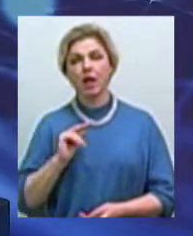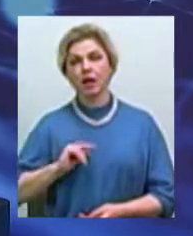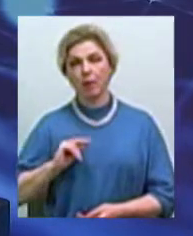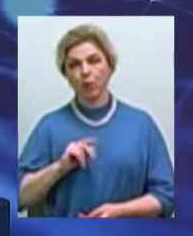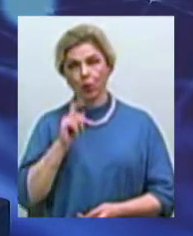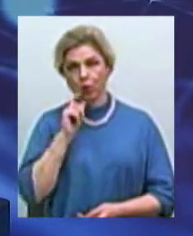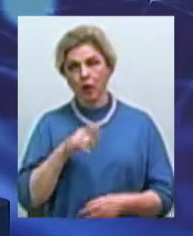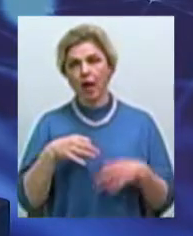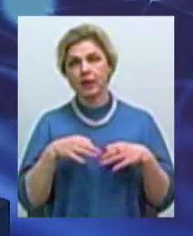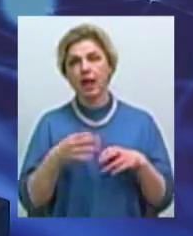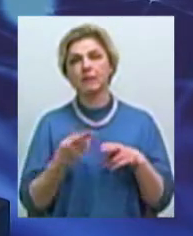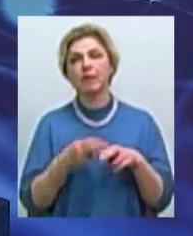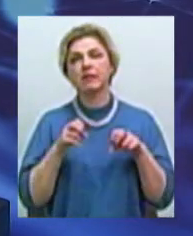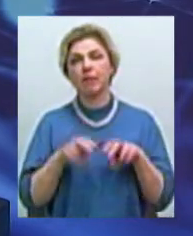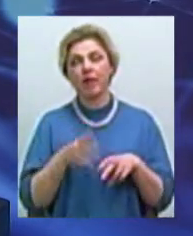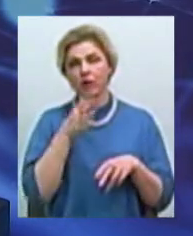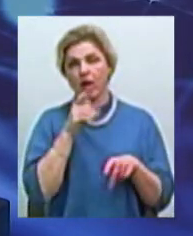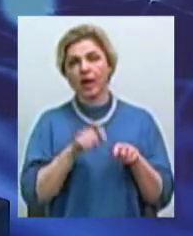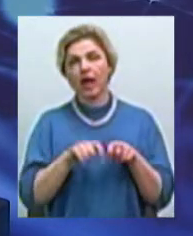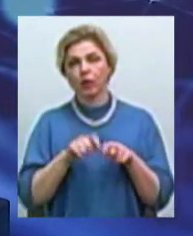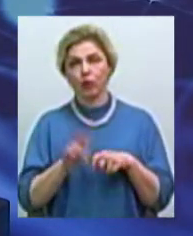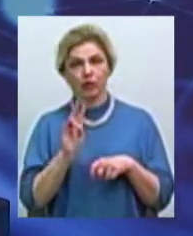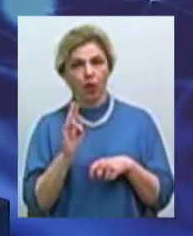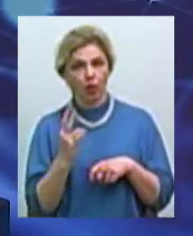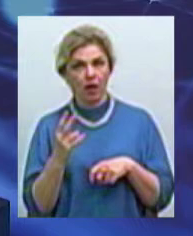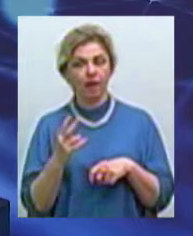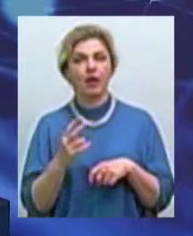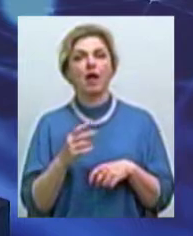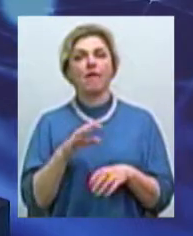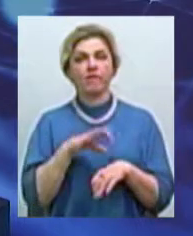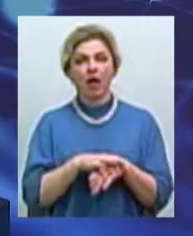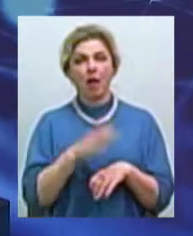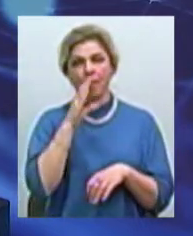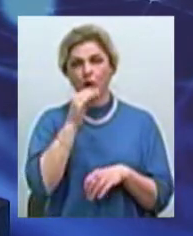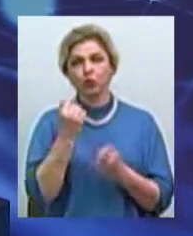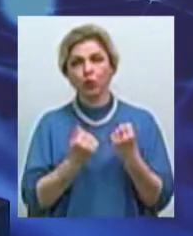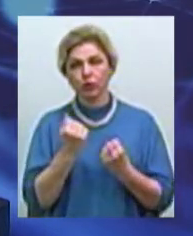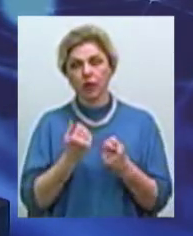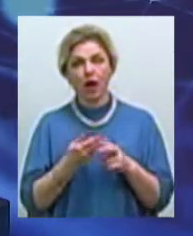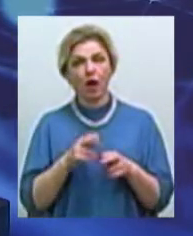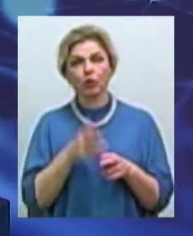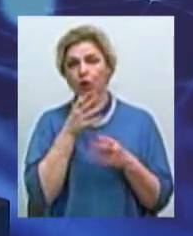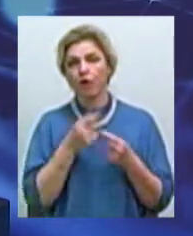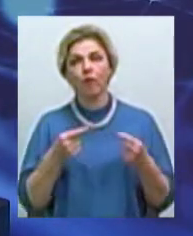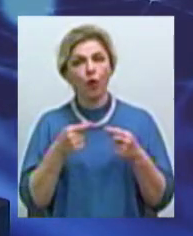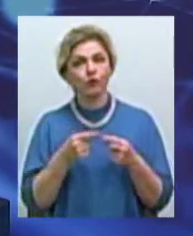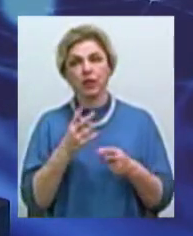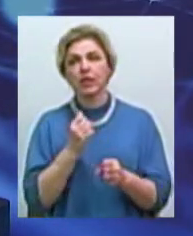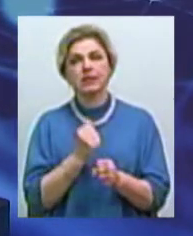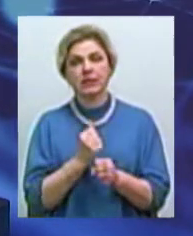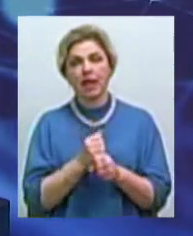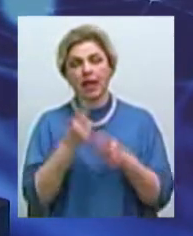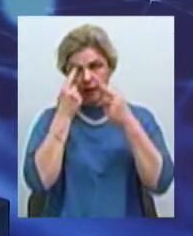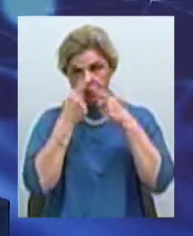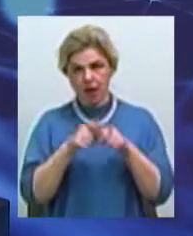співробітники Укртрансбезпеки під час рейду в Миколаєві виявили маршрутні таксі, які вчасно не пройшли технічний контроль або